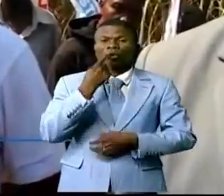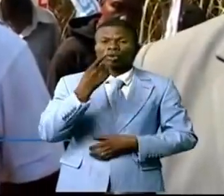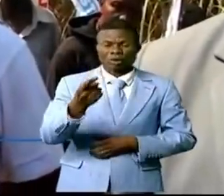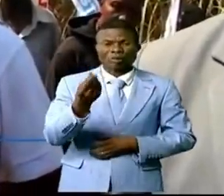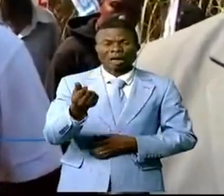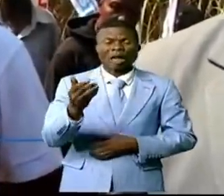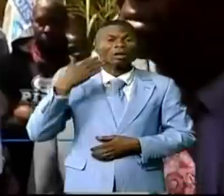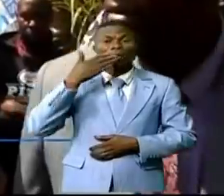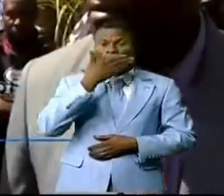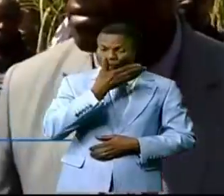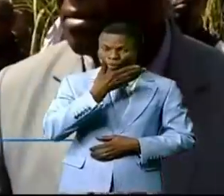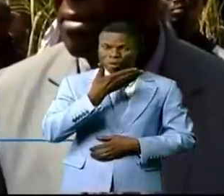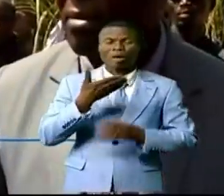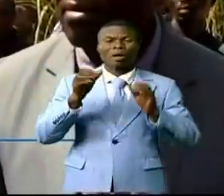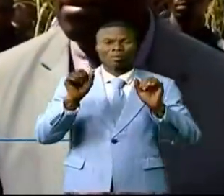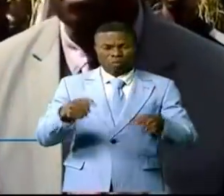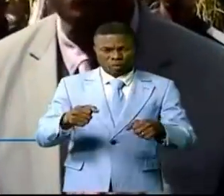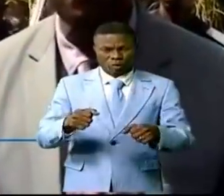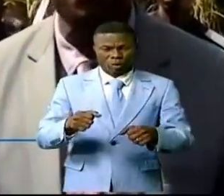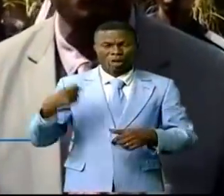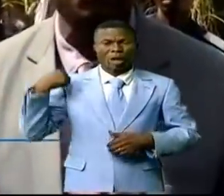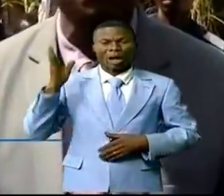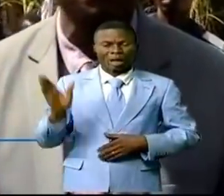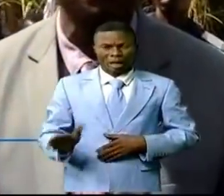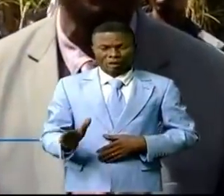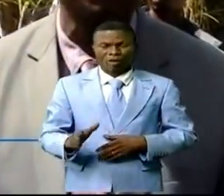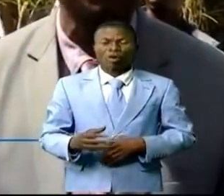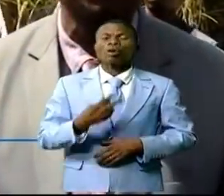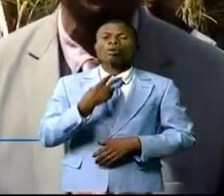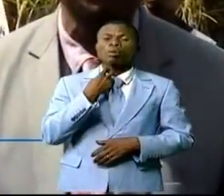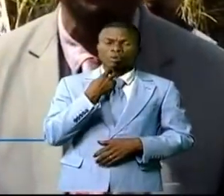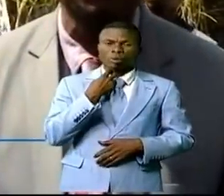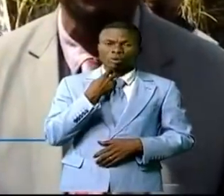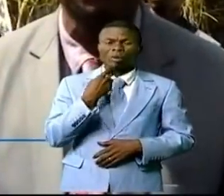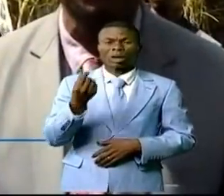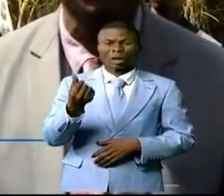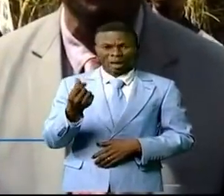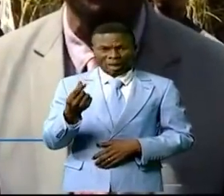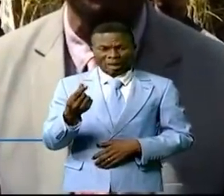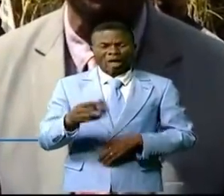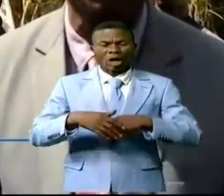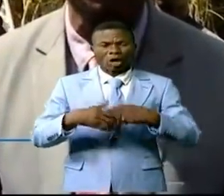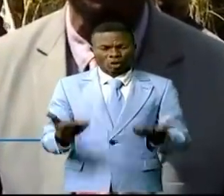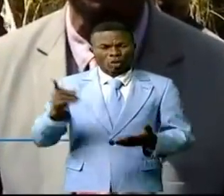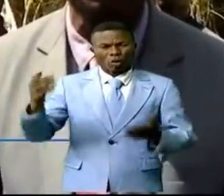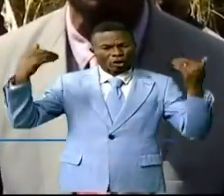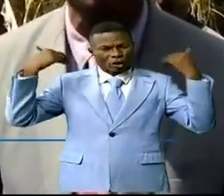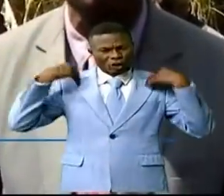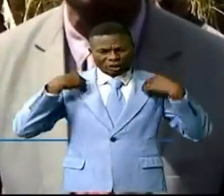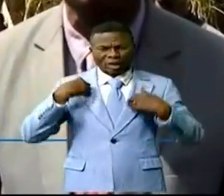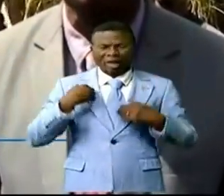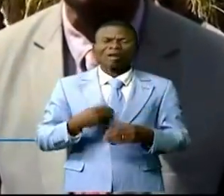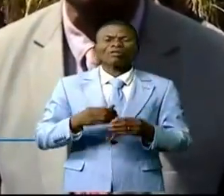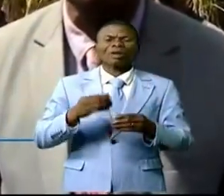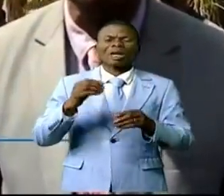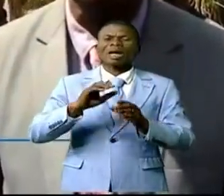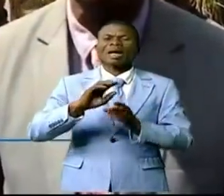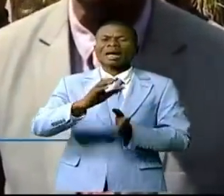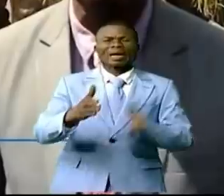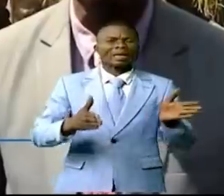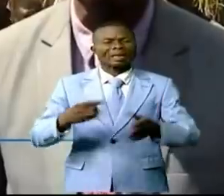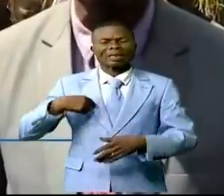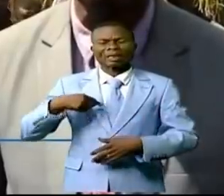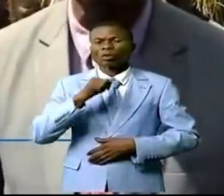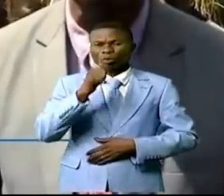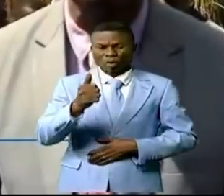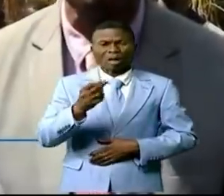fonds pour travailler. Le gouverneur de province va bloquer l'argent. Comment? Ce n'est pas lui qui gère notre comptabilité. Nous,